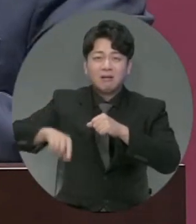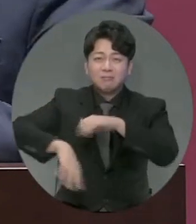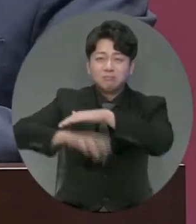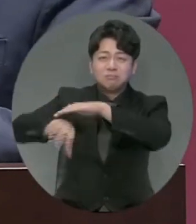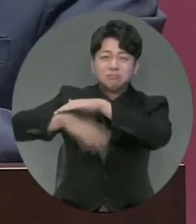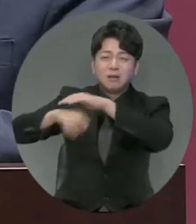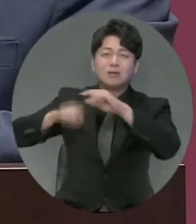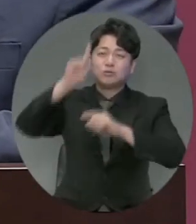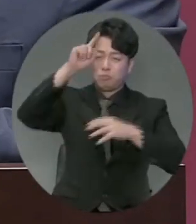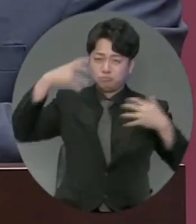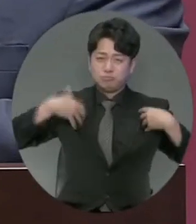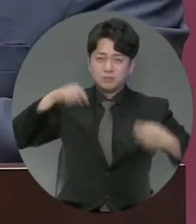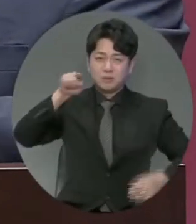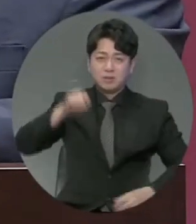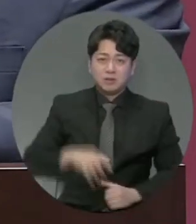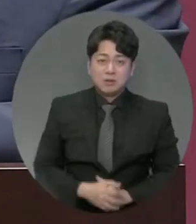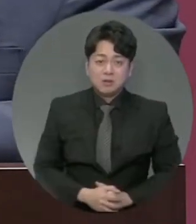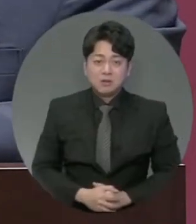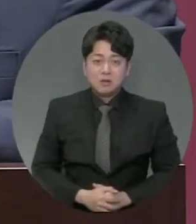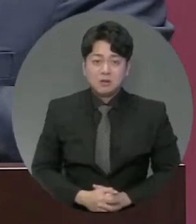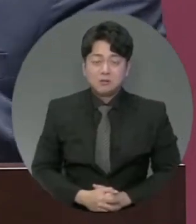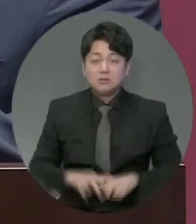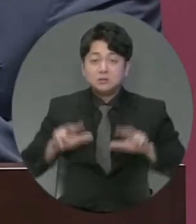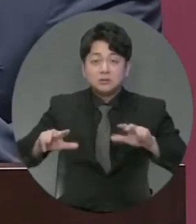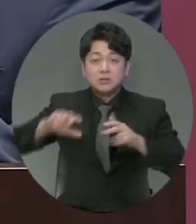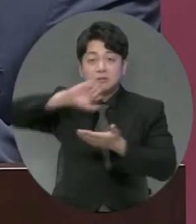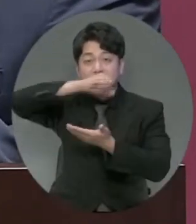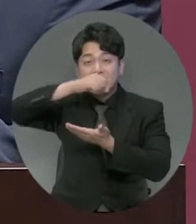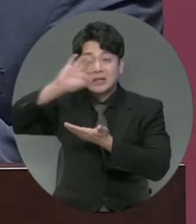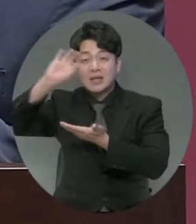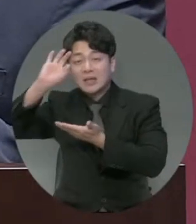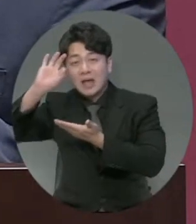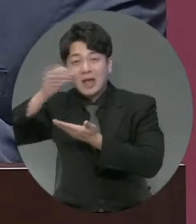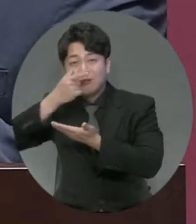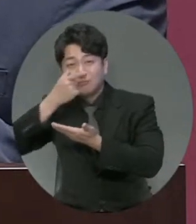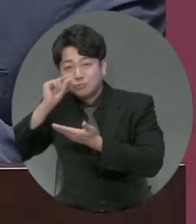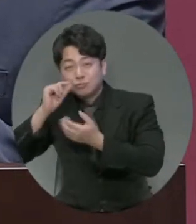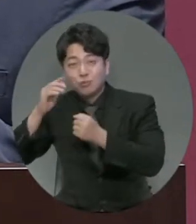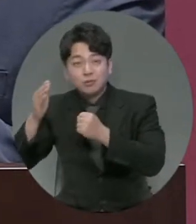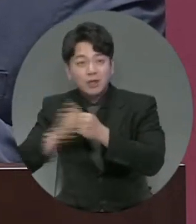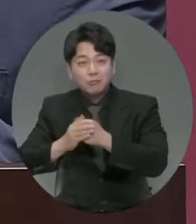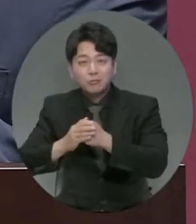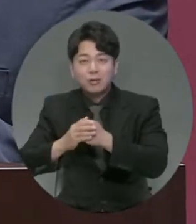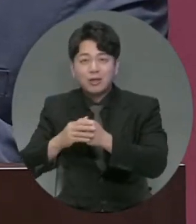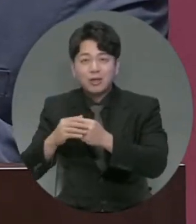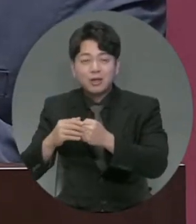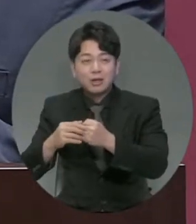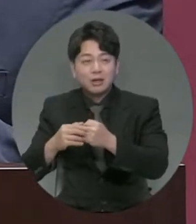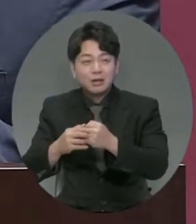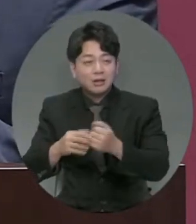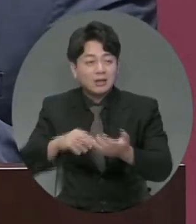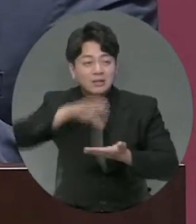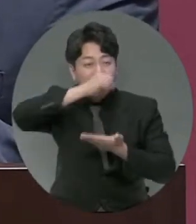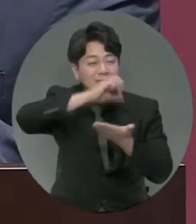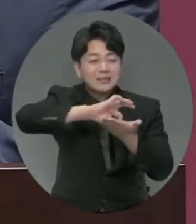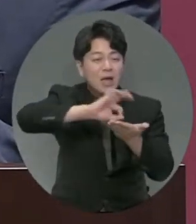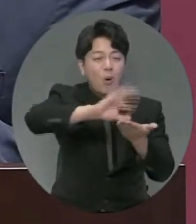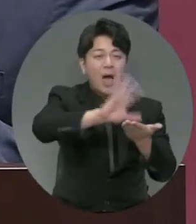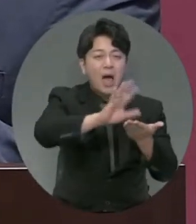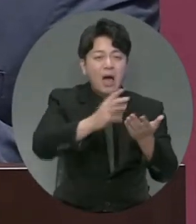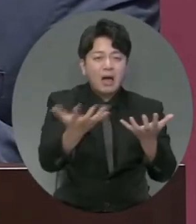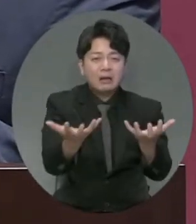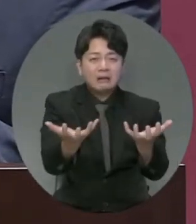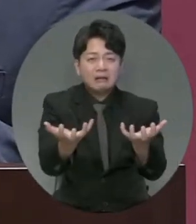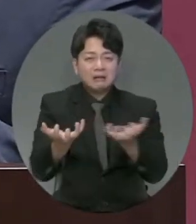윤석열 정부는 현재 돈이 없다는 핑계로 긴축 예산 정책을 펼치고 있습니다. 코로나19